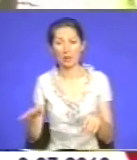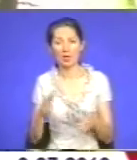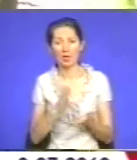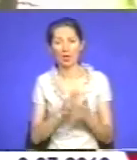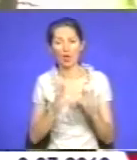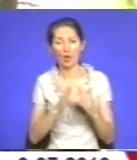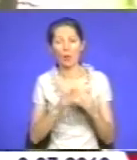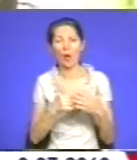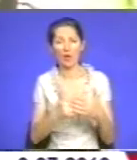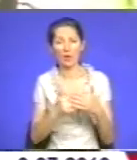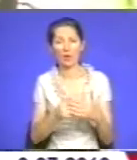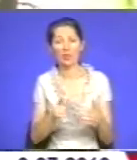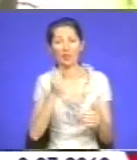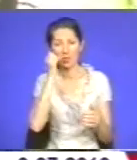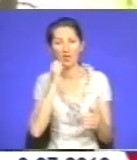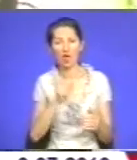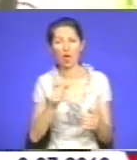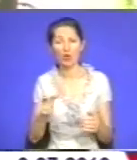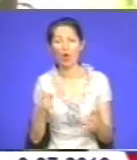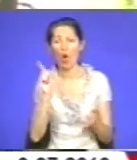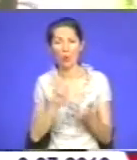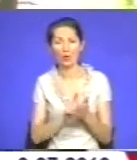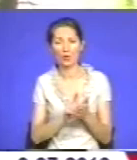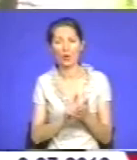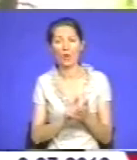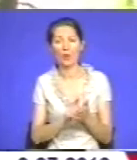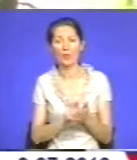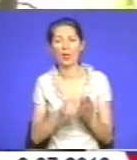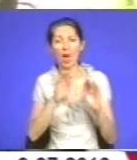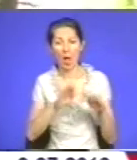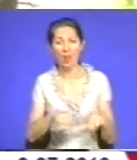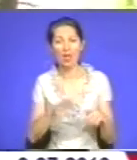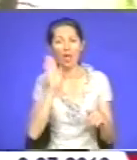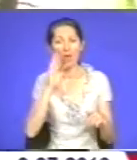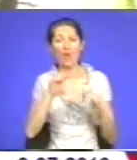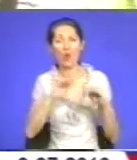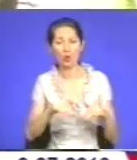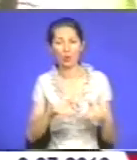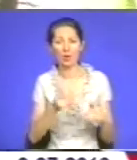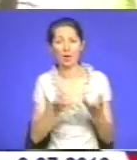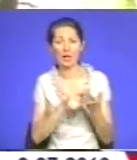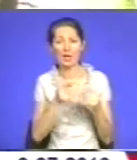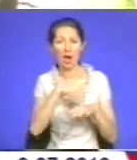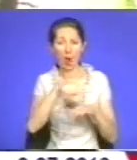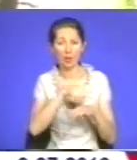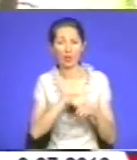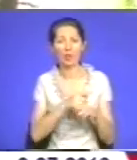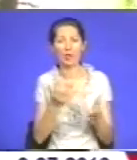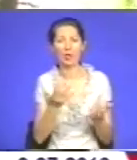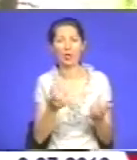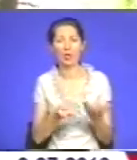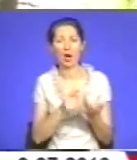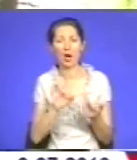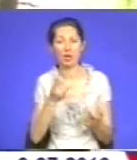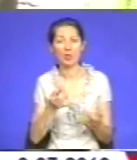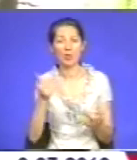люди старшого чи похилого віку, обов'язково іноді замочити на кілька хвилин і промити кілька разів проточній воді.